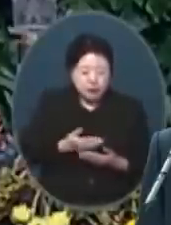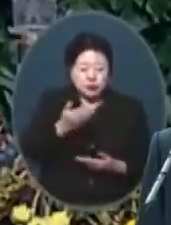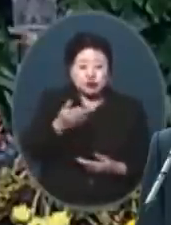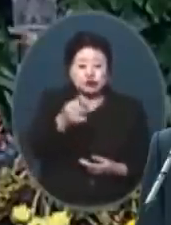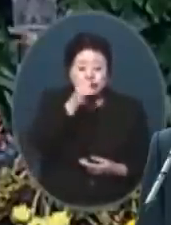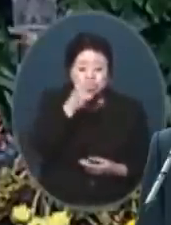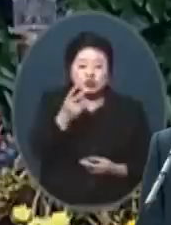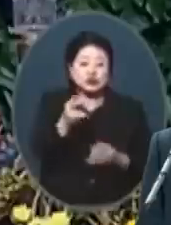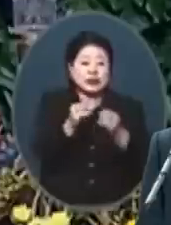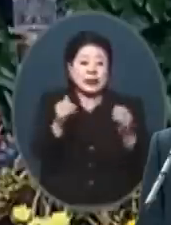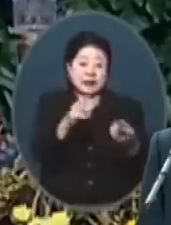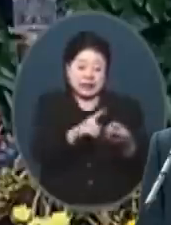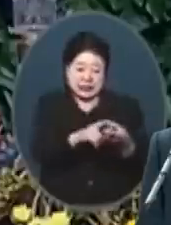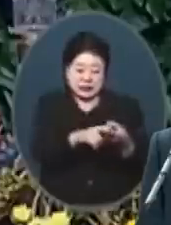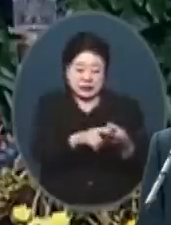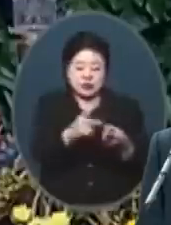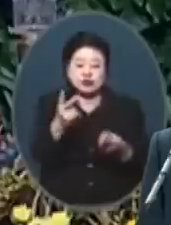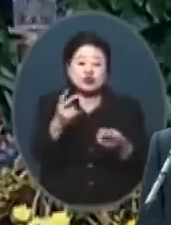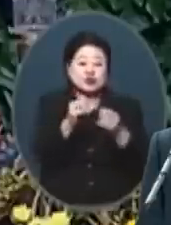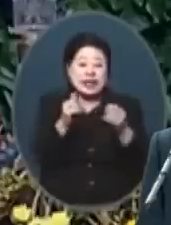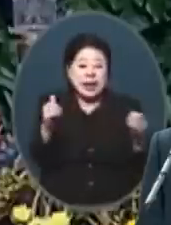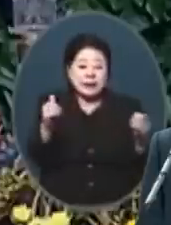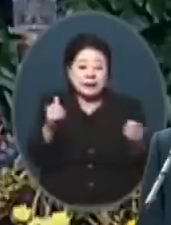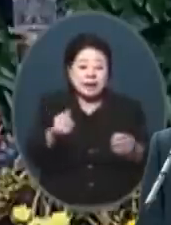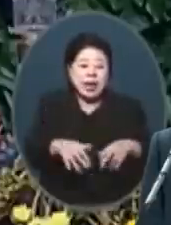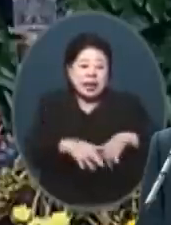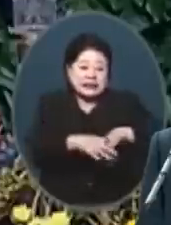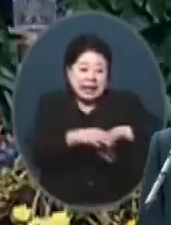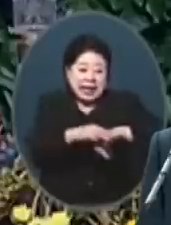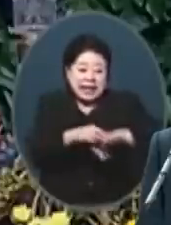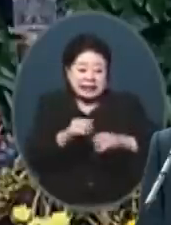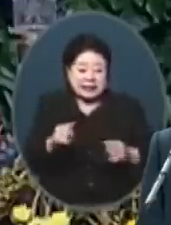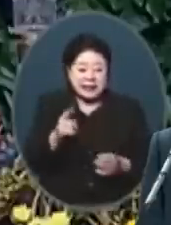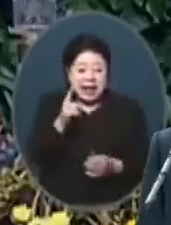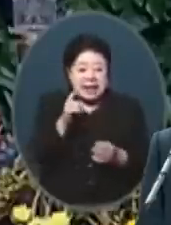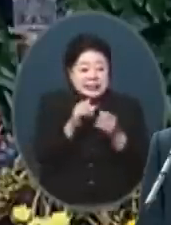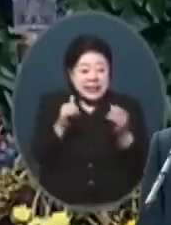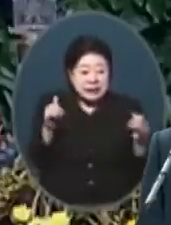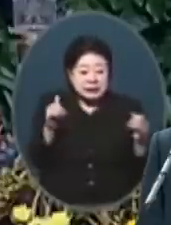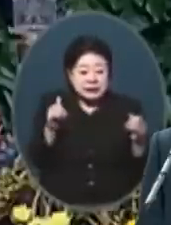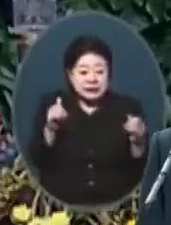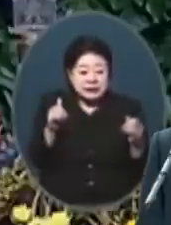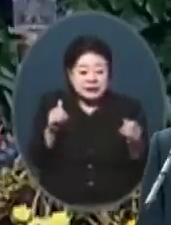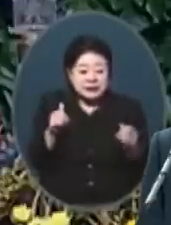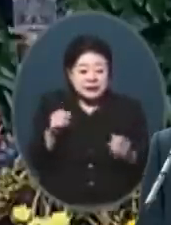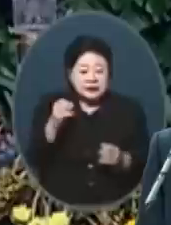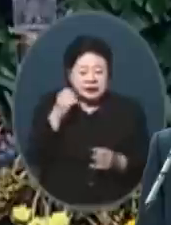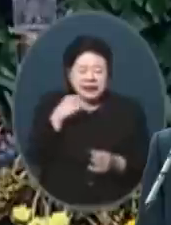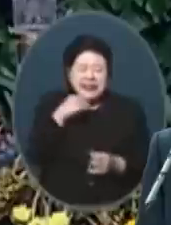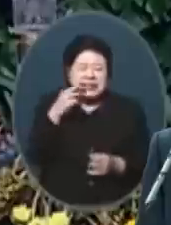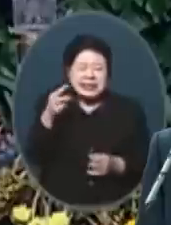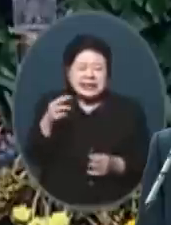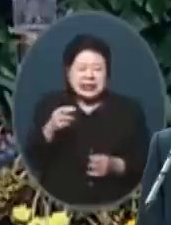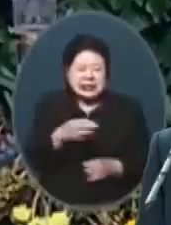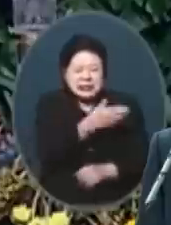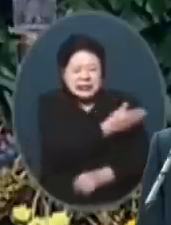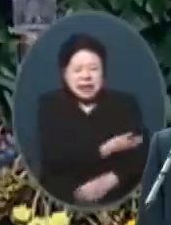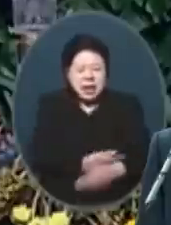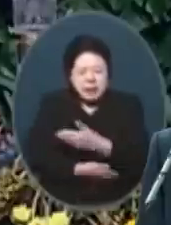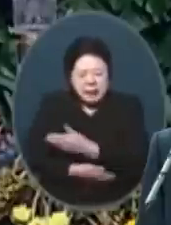있습니다. 두 사람 모두 장애인인데 한 사람은 3살 때 사고로 두 팔을